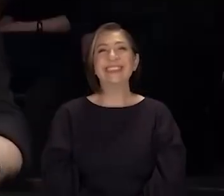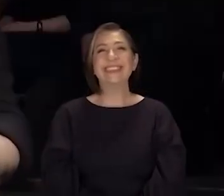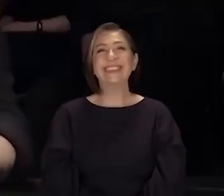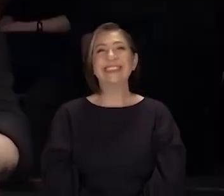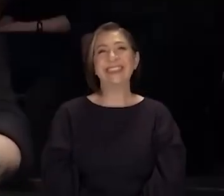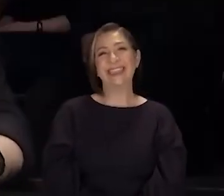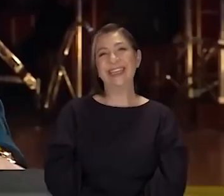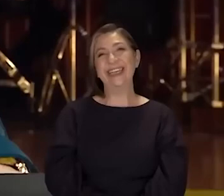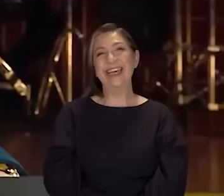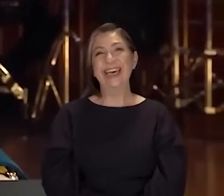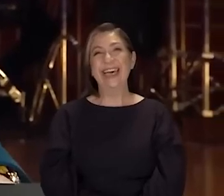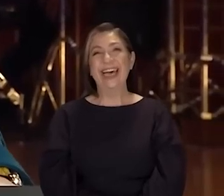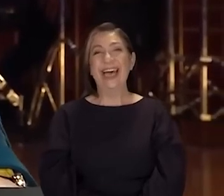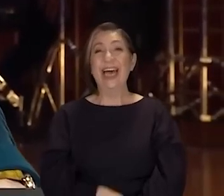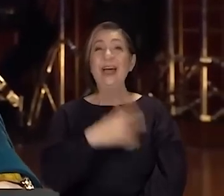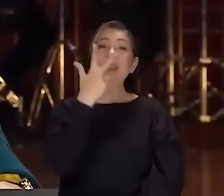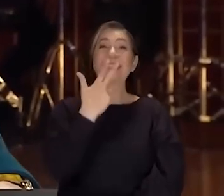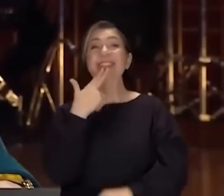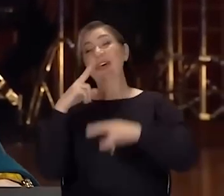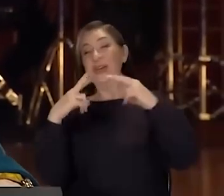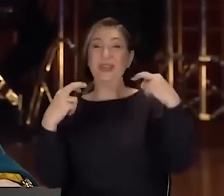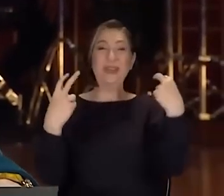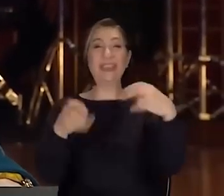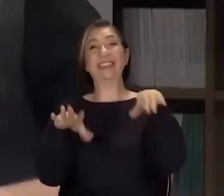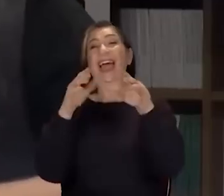Ama şimdi vallahi sanki üç kız oturmuş.